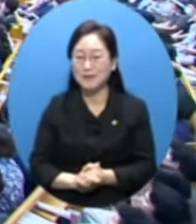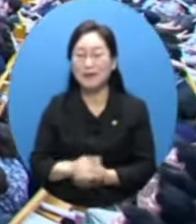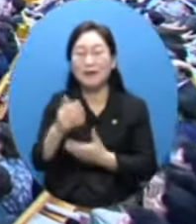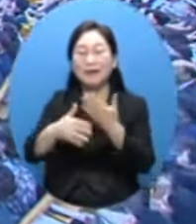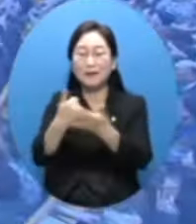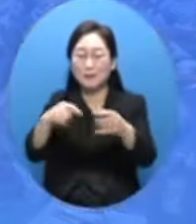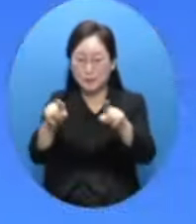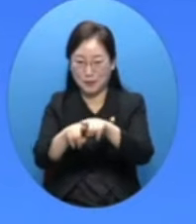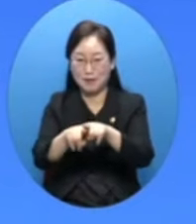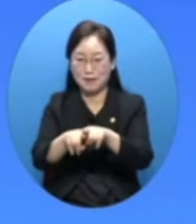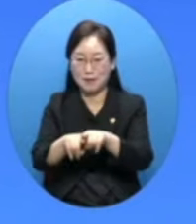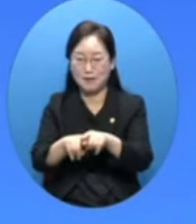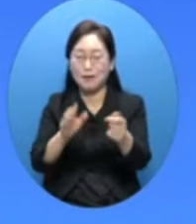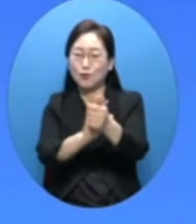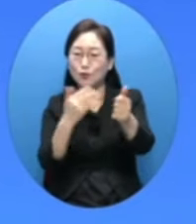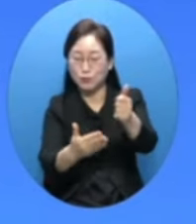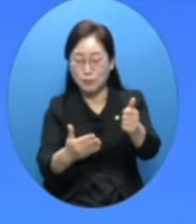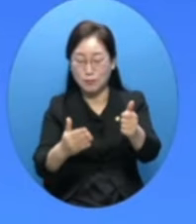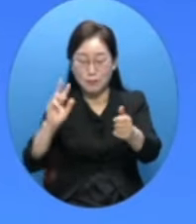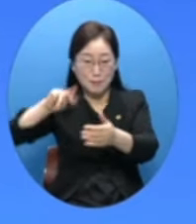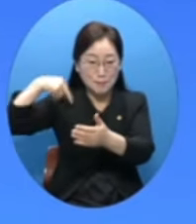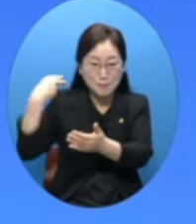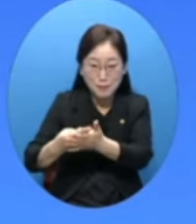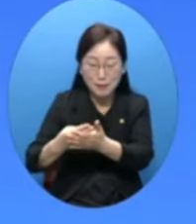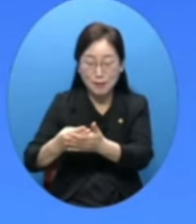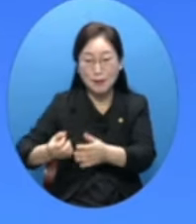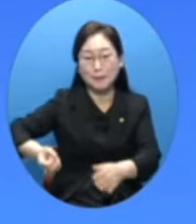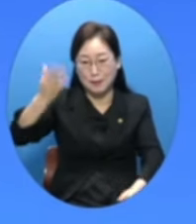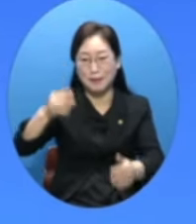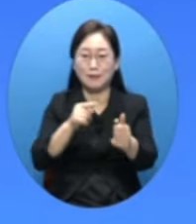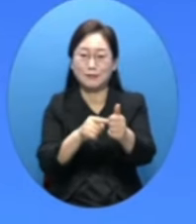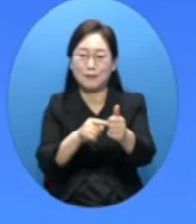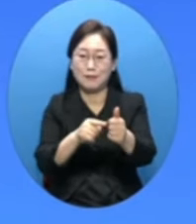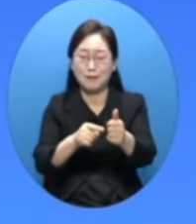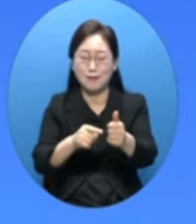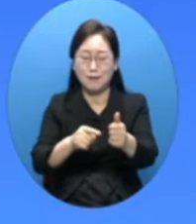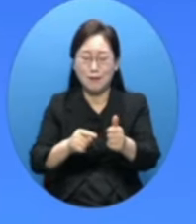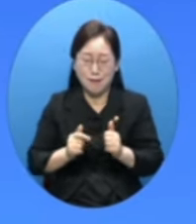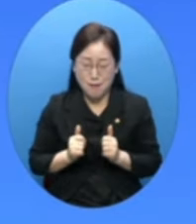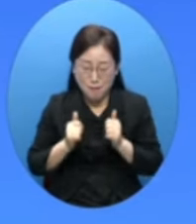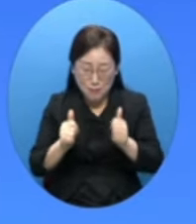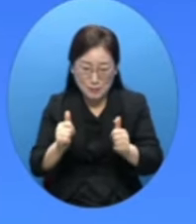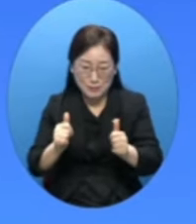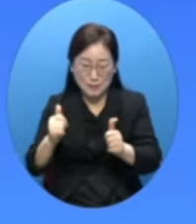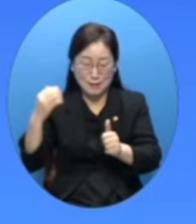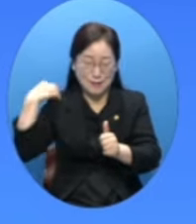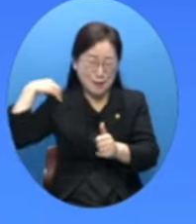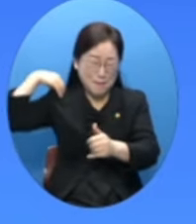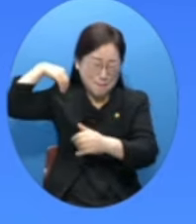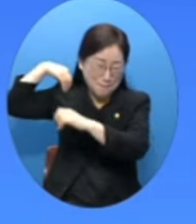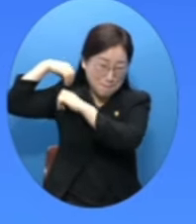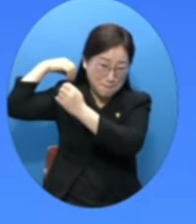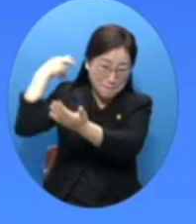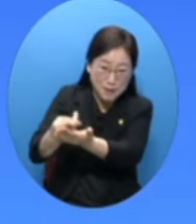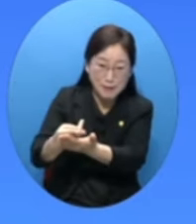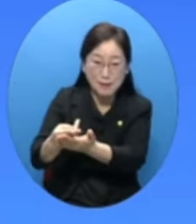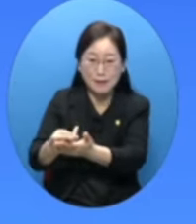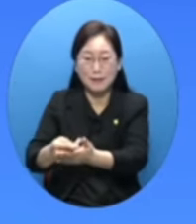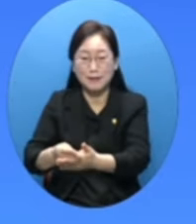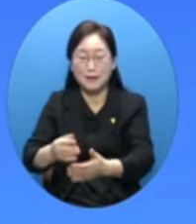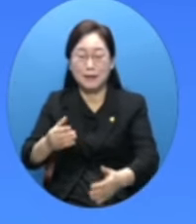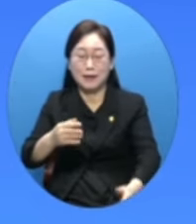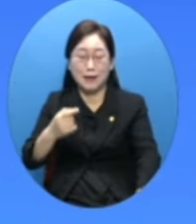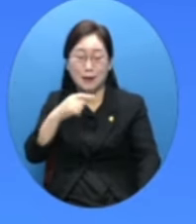하나님이 함께 하시니까 강력한 힘을 도와주셔서 그가 있는 힘을 다하여 상대편을 내다 꽂아서 메달을